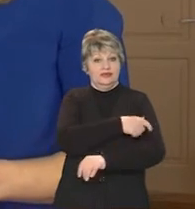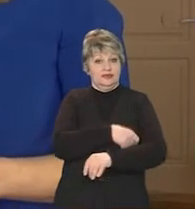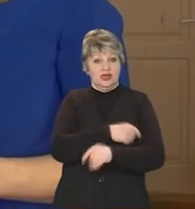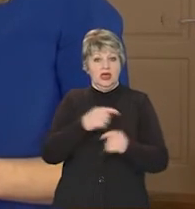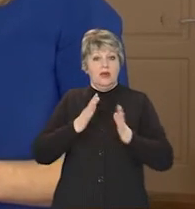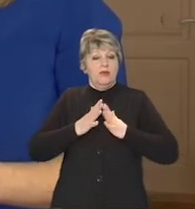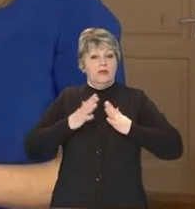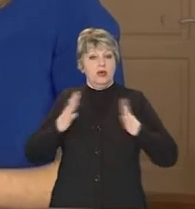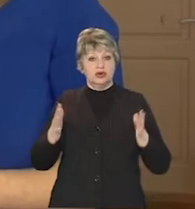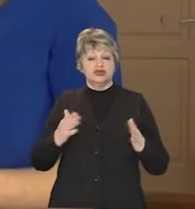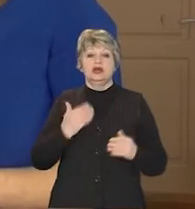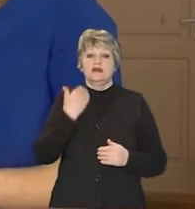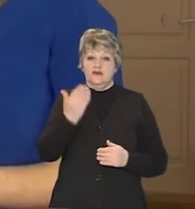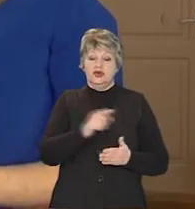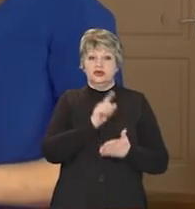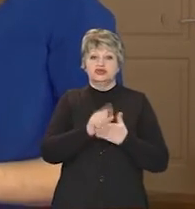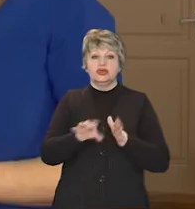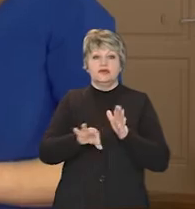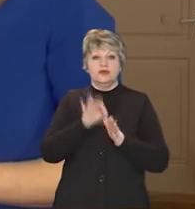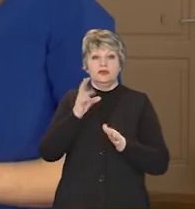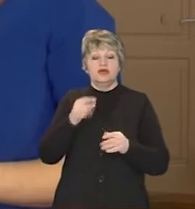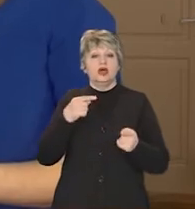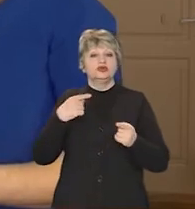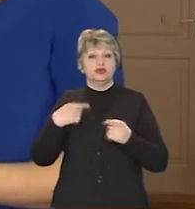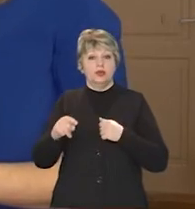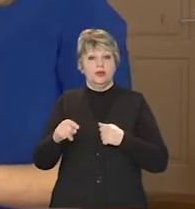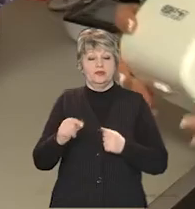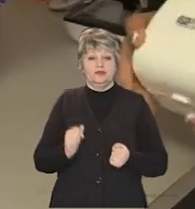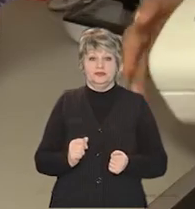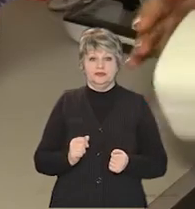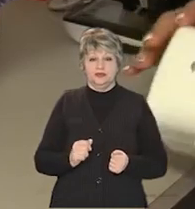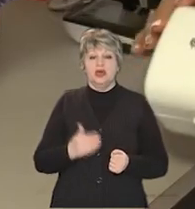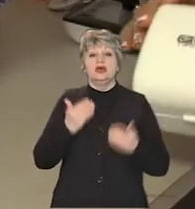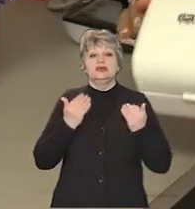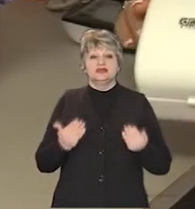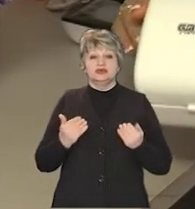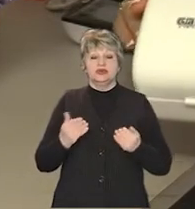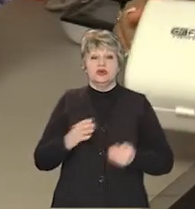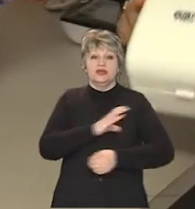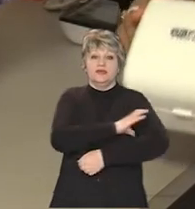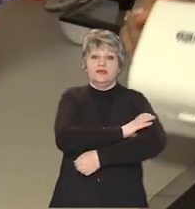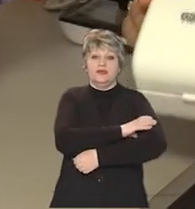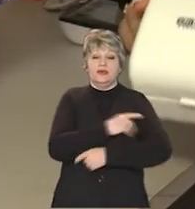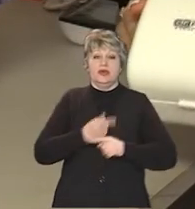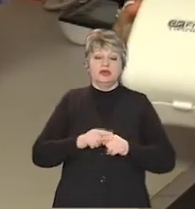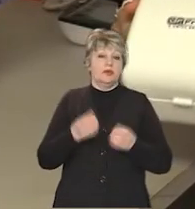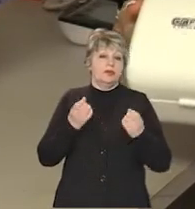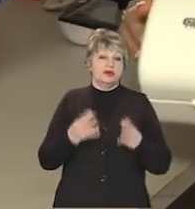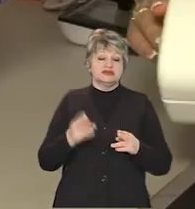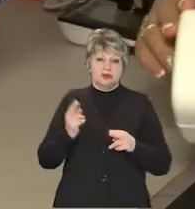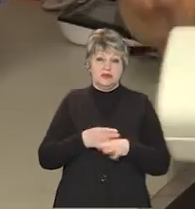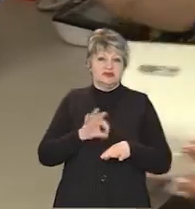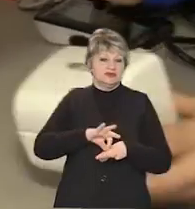к сожалению, вам придется остановить выбор на каком-либо другом тонометре. Сьогодні вимір тиску – процедура доволі